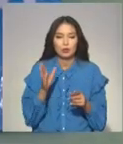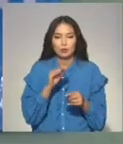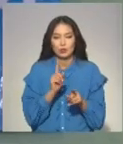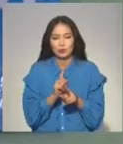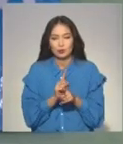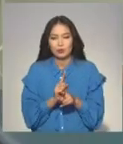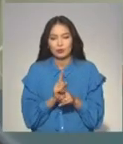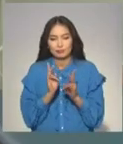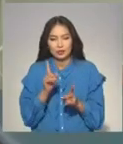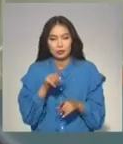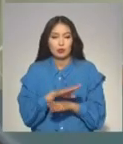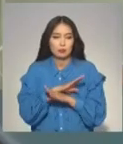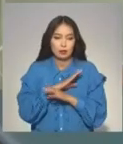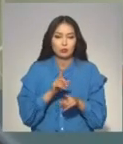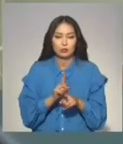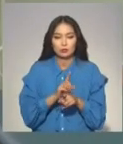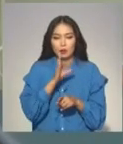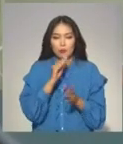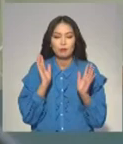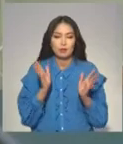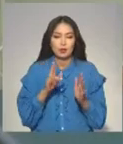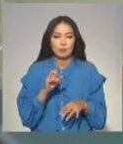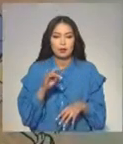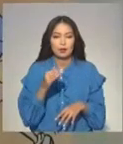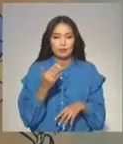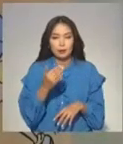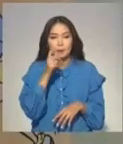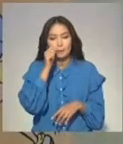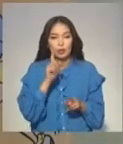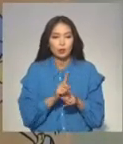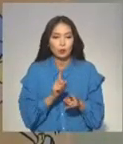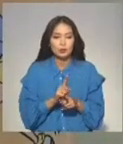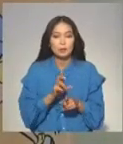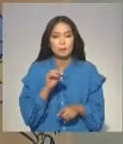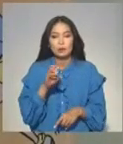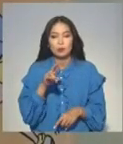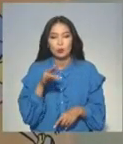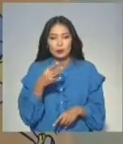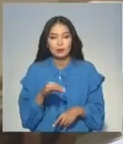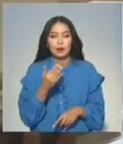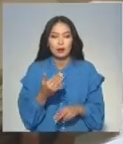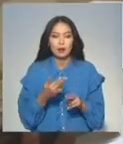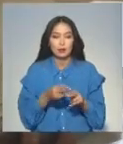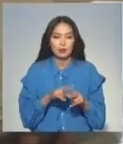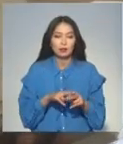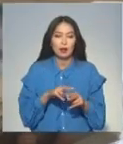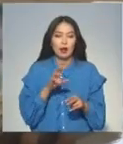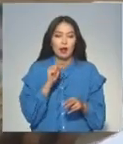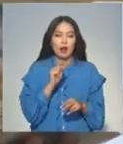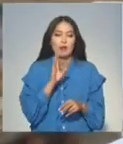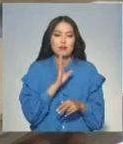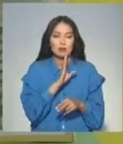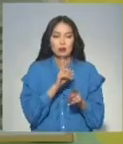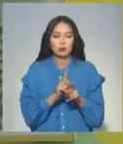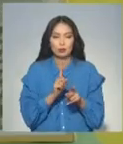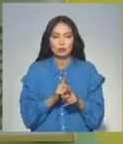келеді. Тіпті өлімге әкелуі ғажап емес. Ал паротит ер балаларды бедеу қылса, жүкті әйелдерде қызамық ұрықтың туа бітті деформациясына